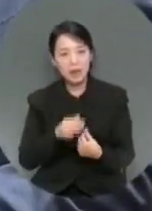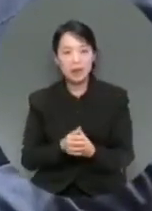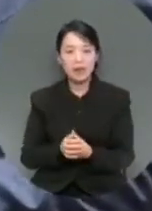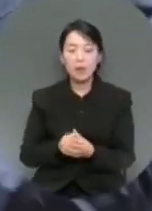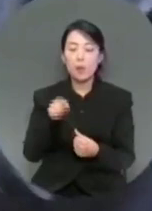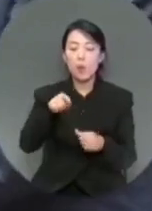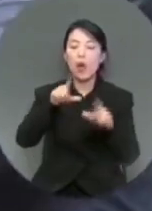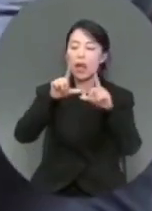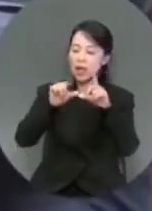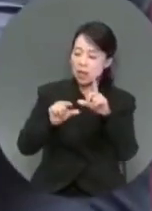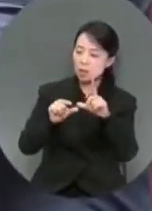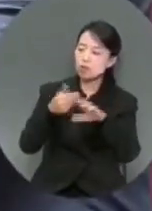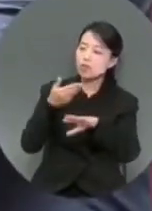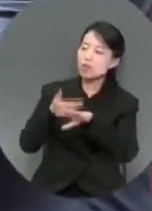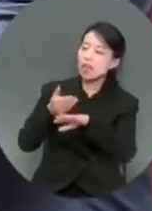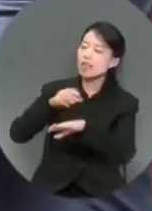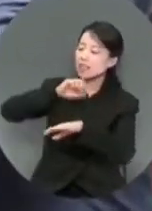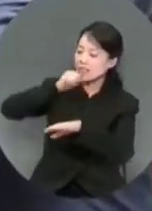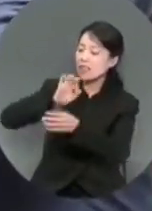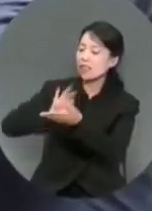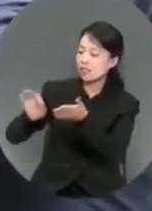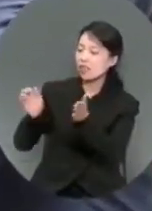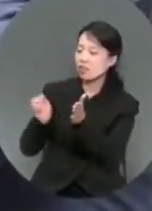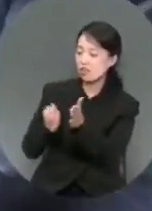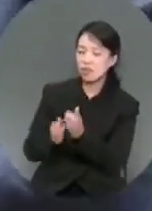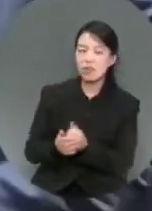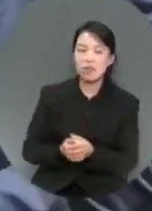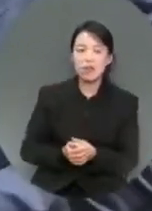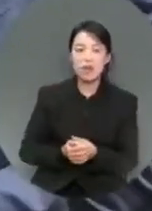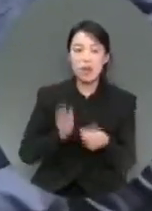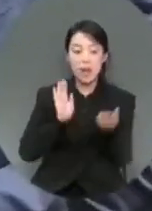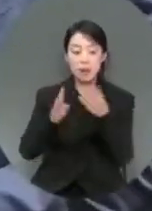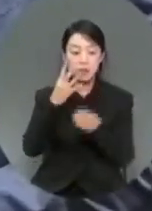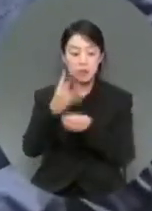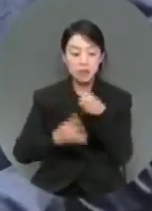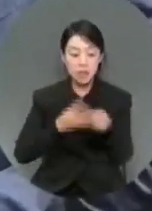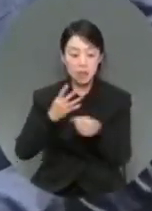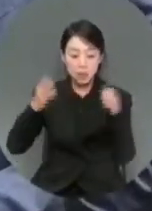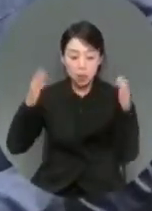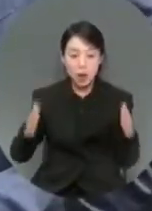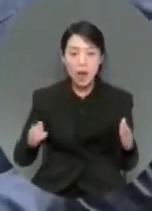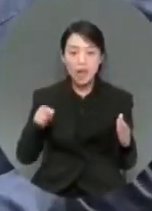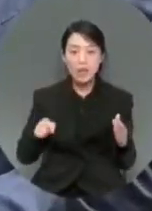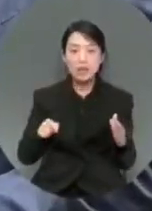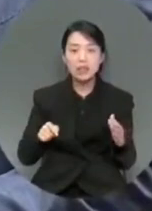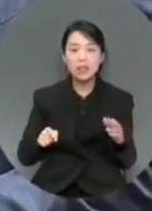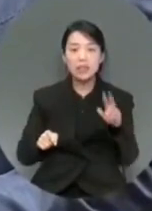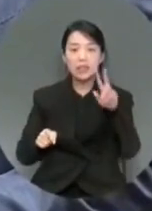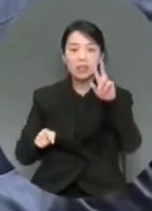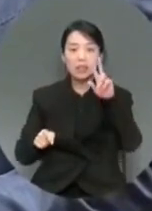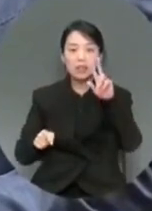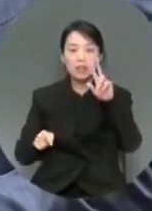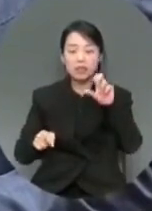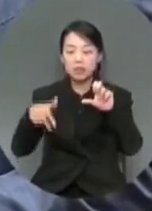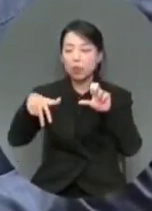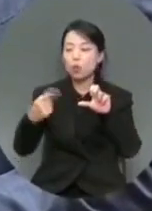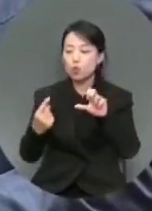돌렸기 때문에 약10% 그리고 정도 이것도 감액이 보면 있는 건 앞으로 4년간은 삭감분이 25조 원입니다.